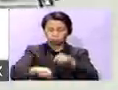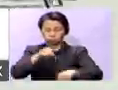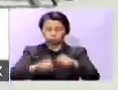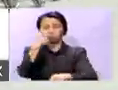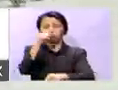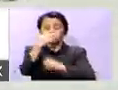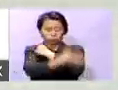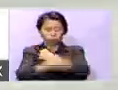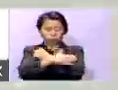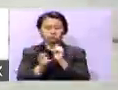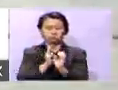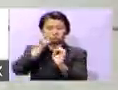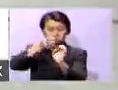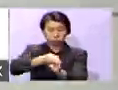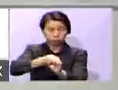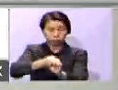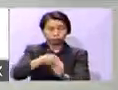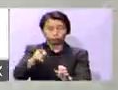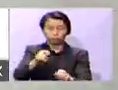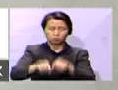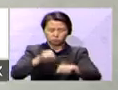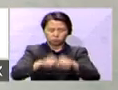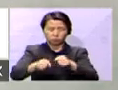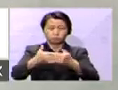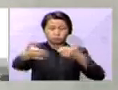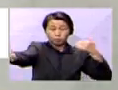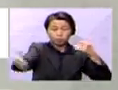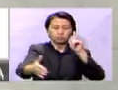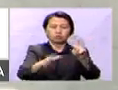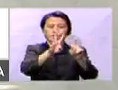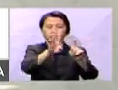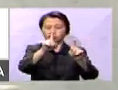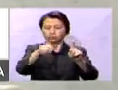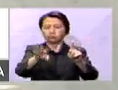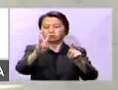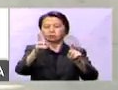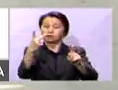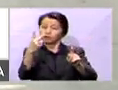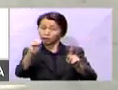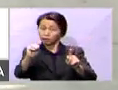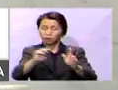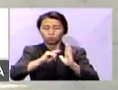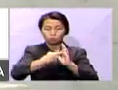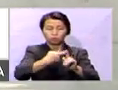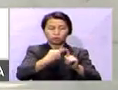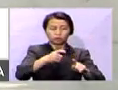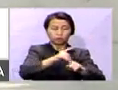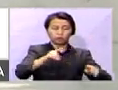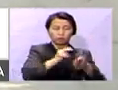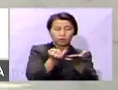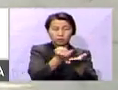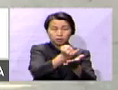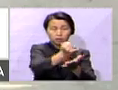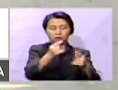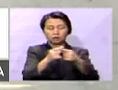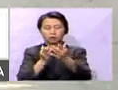10 buah negara mengambil bahagian. Mereka berentap sejauh 141.6 km bermula dari dataran nilai melalui